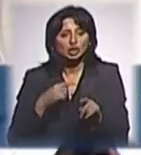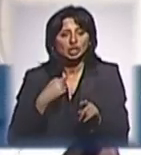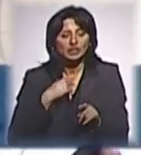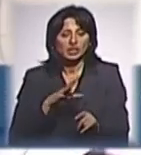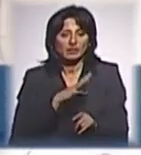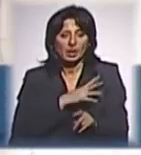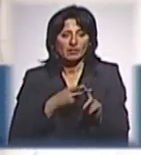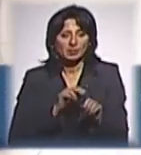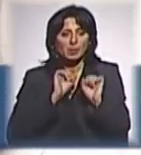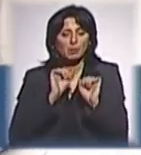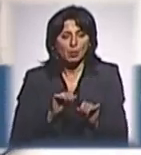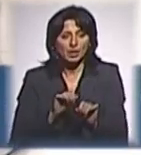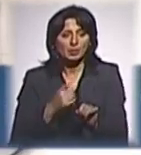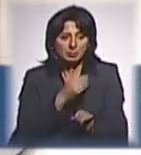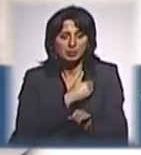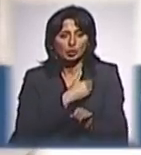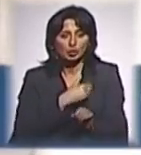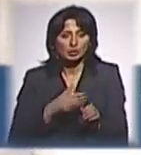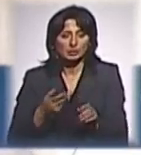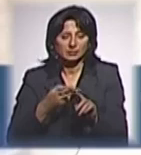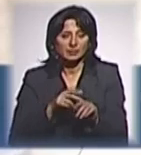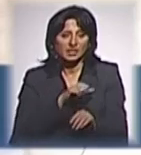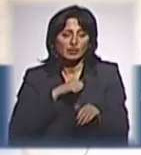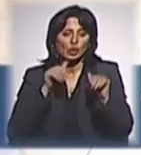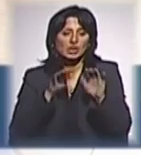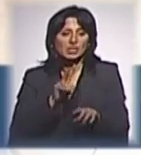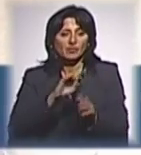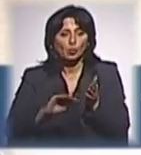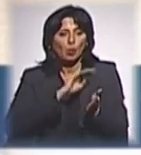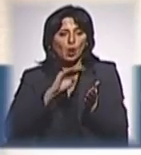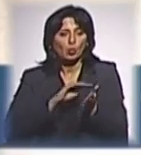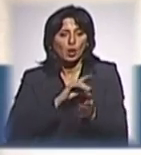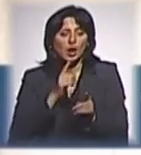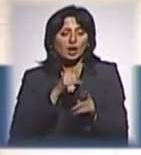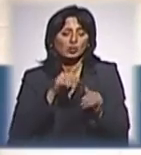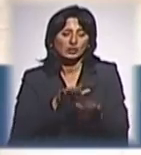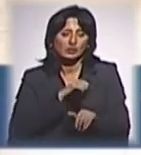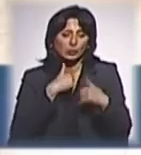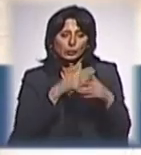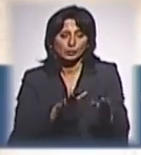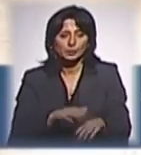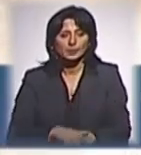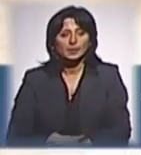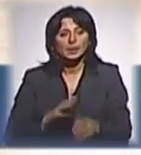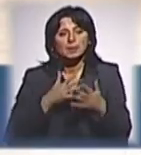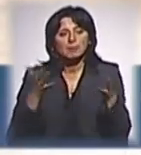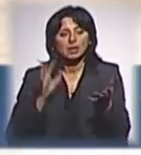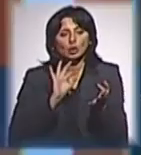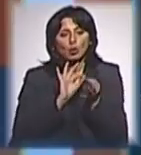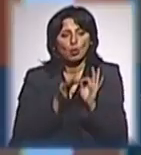ჩვენ ვიყავით ამისი მომხრეები, ეხლა დასკვნები თავად გავაკეთოთ, ვინც უარი განაცხადა ამაზე, რა მოტივებით გავაკეთეთ? კარგით, მოდით უფრო მეტ